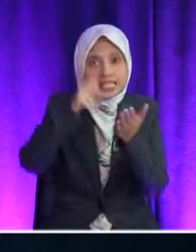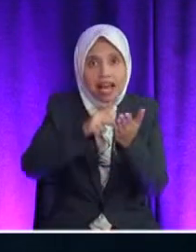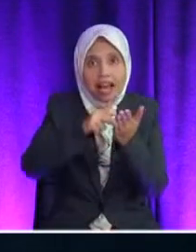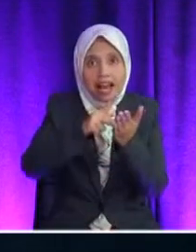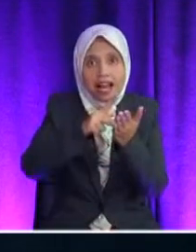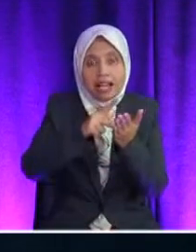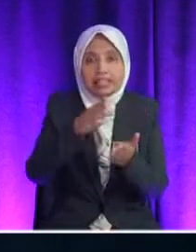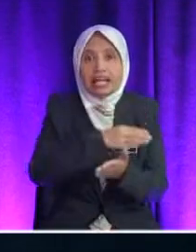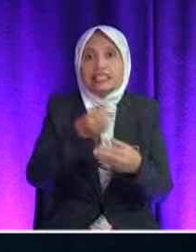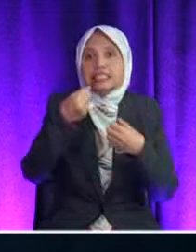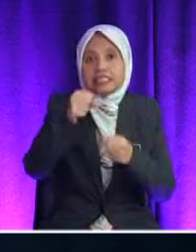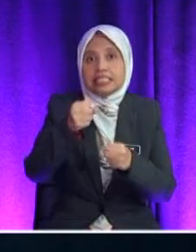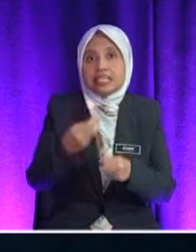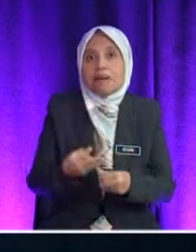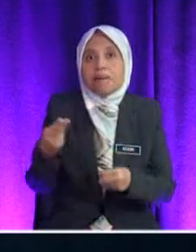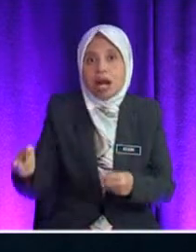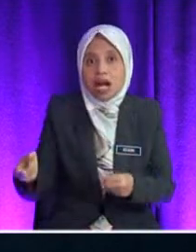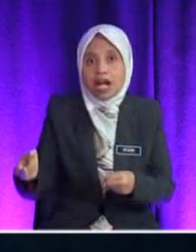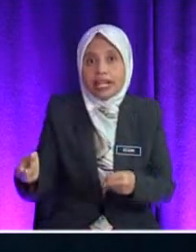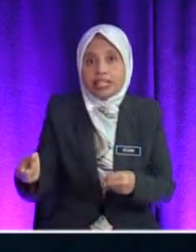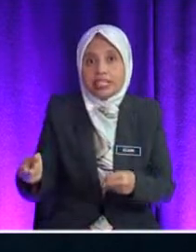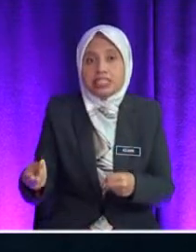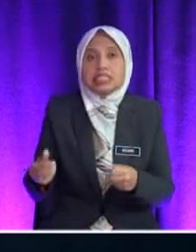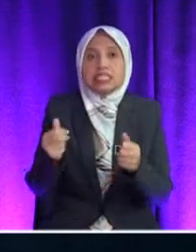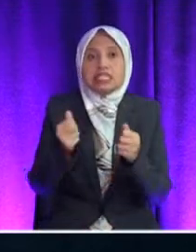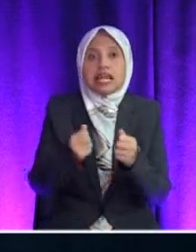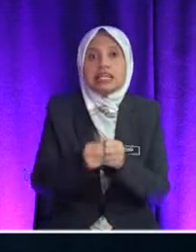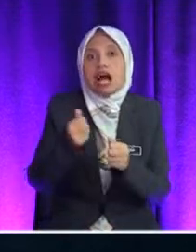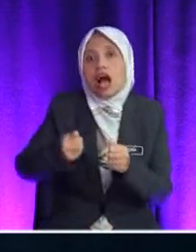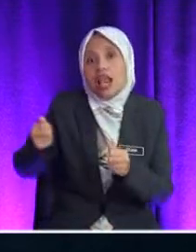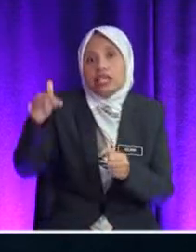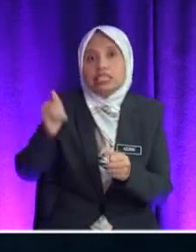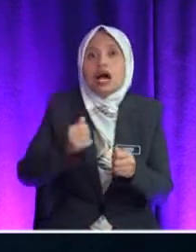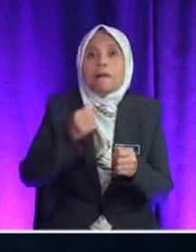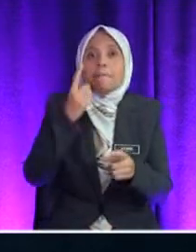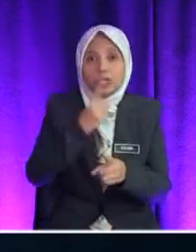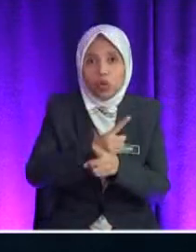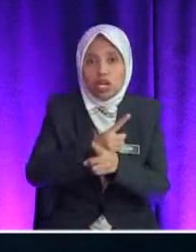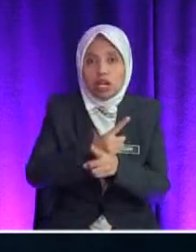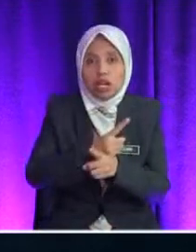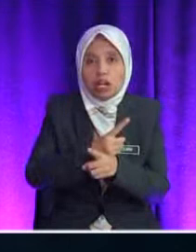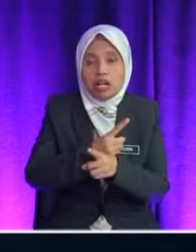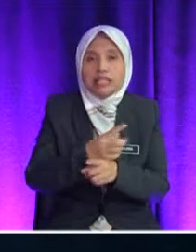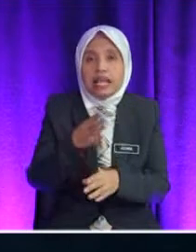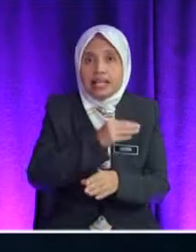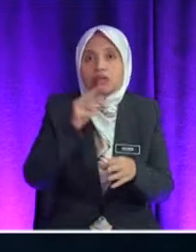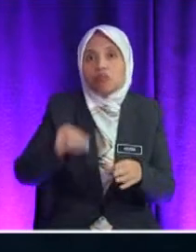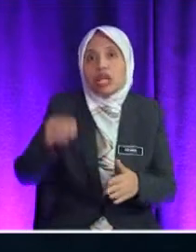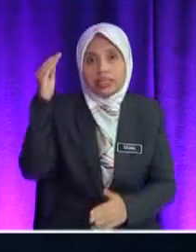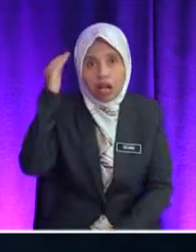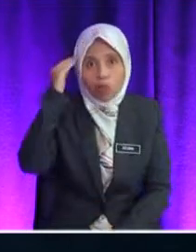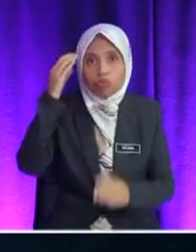menyediakan bahan dan alatan mencuci dengan betul. Dan yang kedua, murid mengetahui teknik-teknik